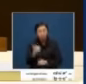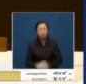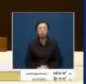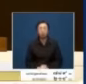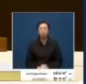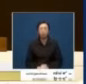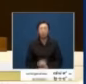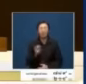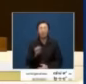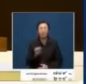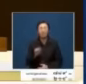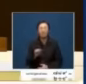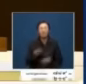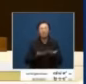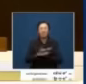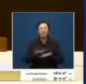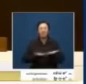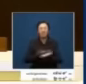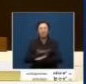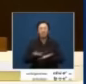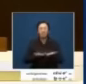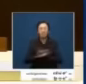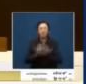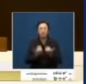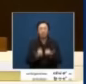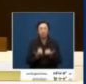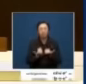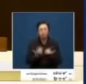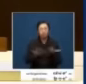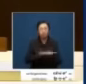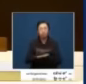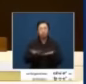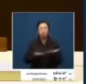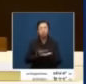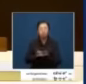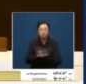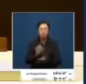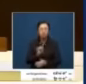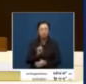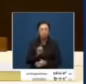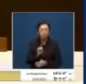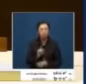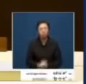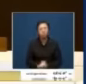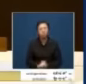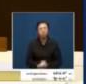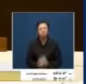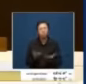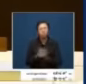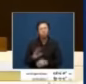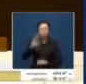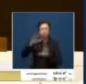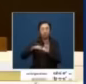าจะมีปัญหาอะไรทุกอย่างเป็นไปตามข้อบังคับอยู่แล้วเดี๋ยวรอดูนะประชาธิปัตย์เขาก็ชัดเจนเขาก็ไม่เลือกถ้าไปแตะมาตรา